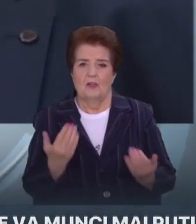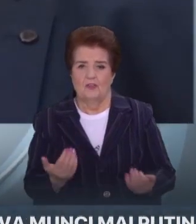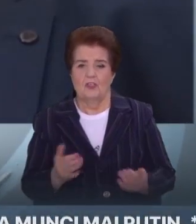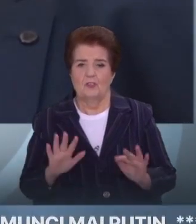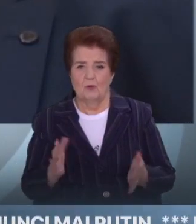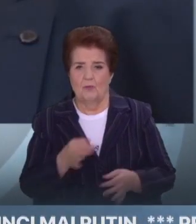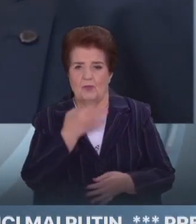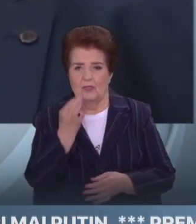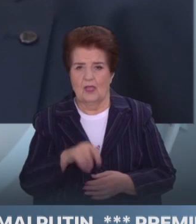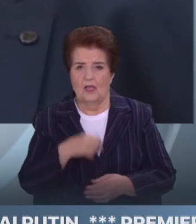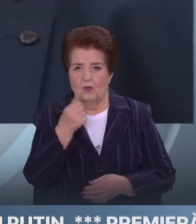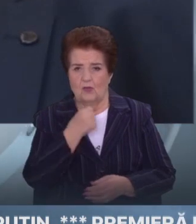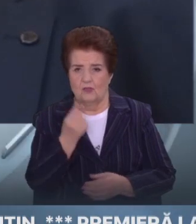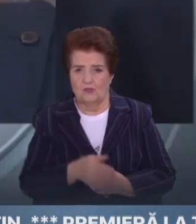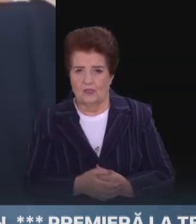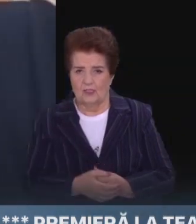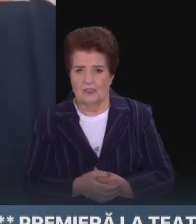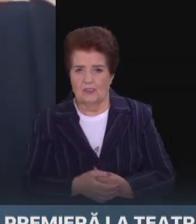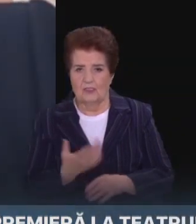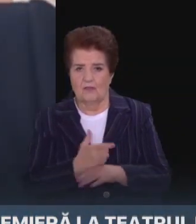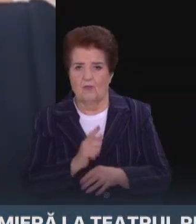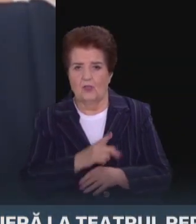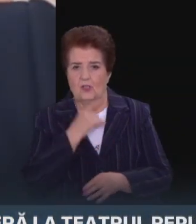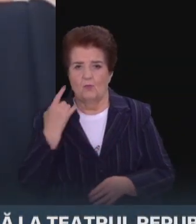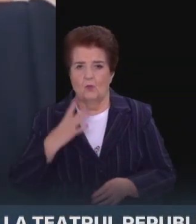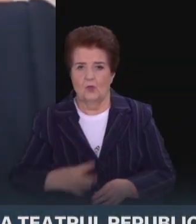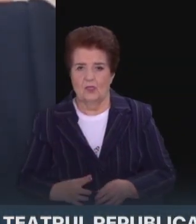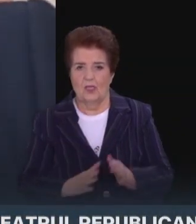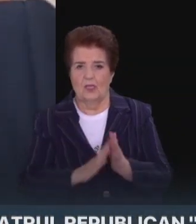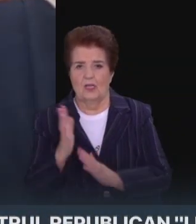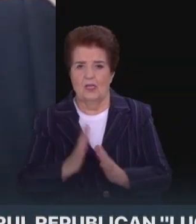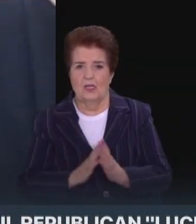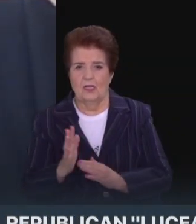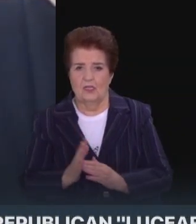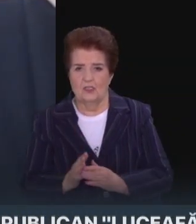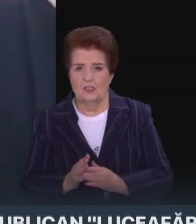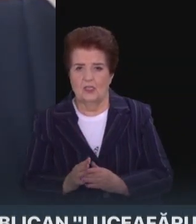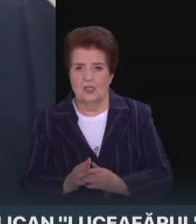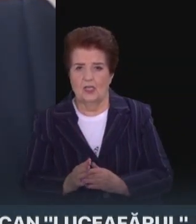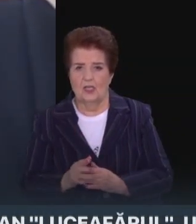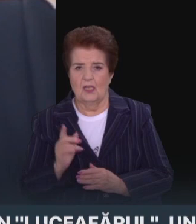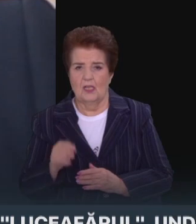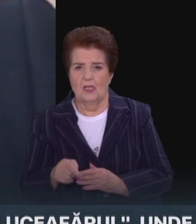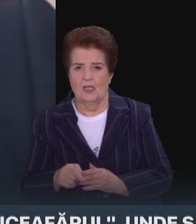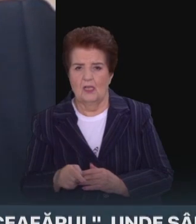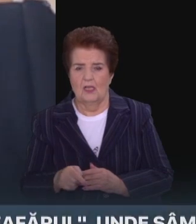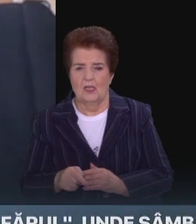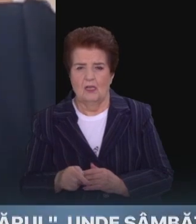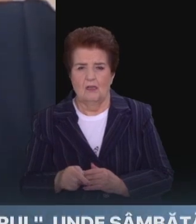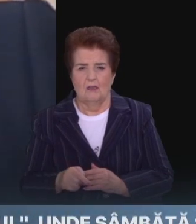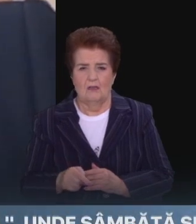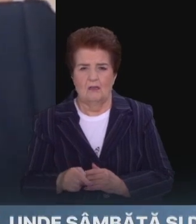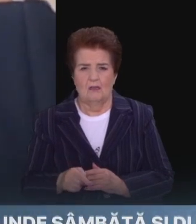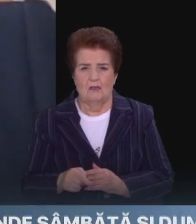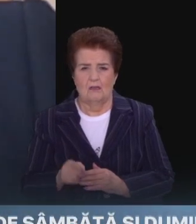moment, însă anul acesta fermierii au mai suferit foarte mult din cauza creșterii exagerate a prețurilor la tot ceea ce noi procurăm și